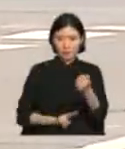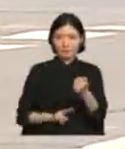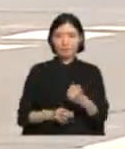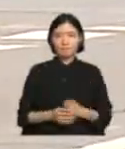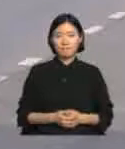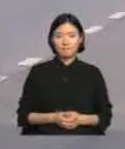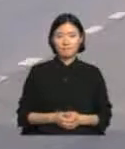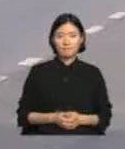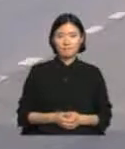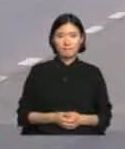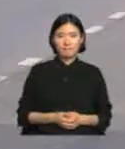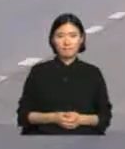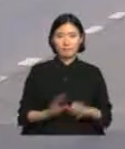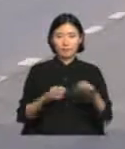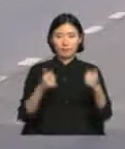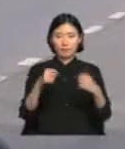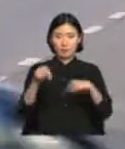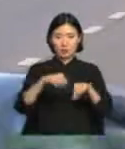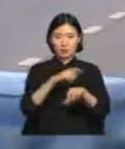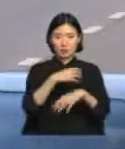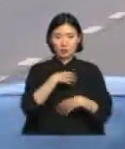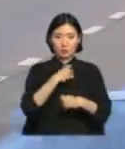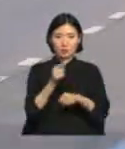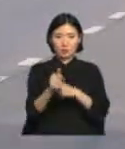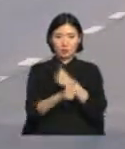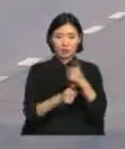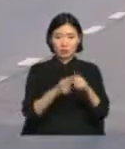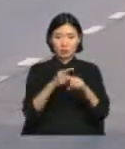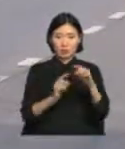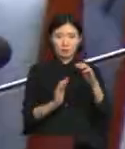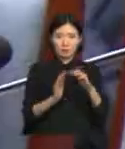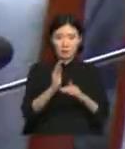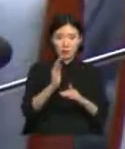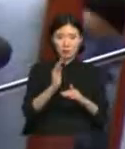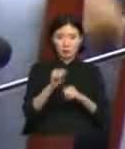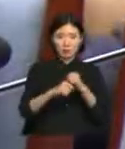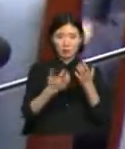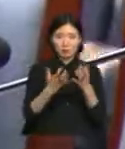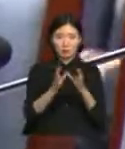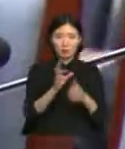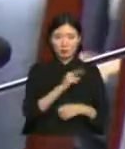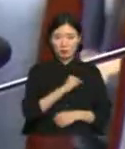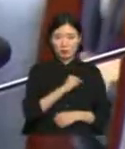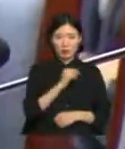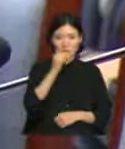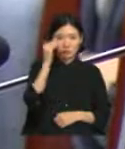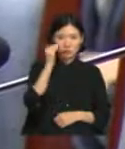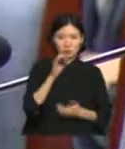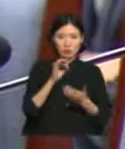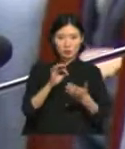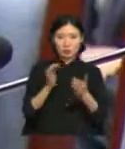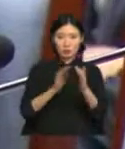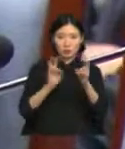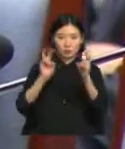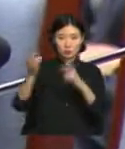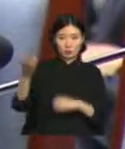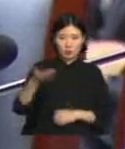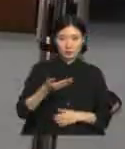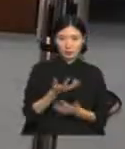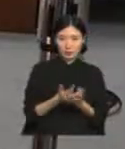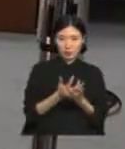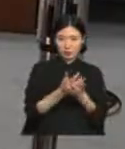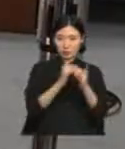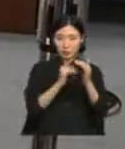드러났습니다. 국회 행정안전위원회 박완수 자유한국당 의원이 한국자산관리공사로부터 받은 자료를